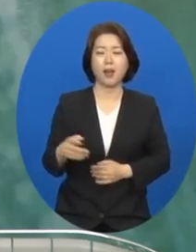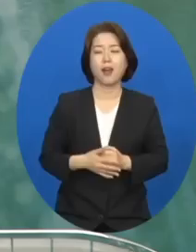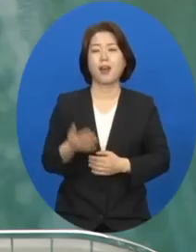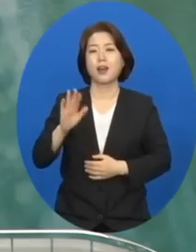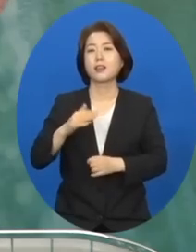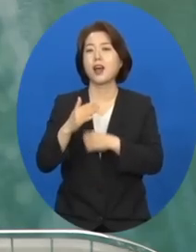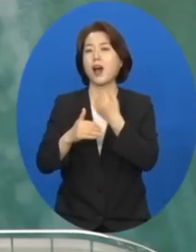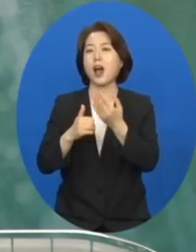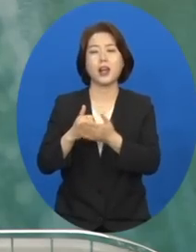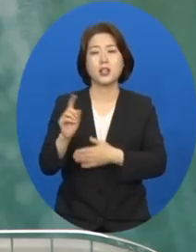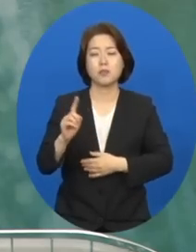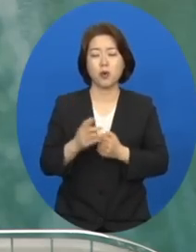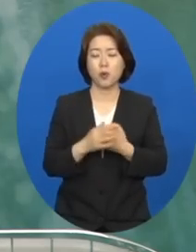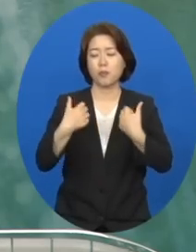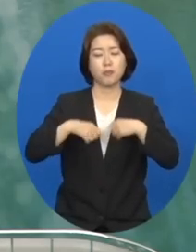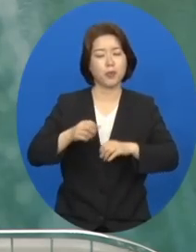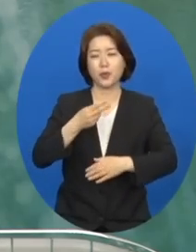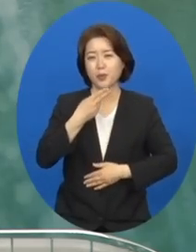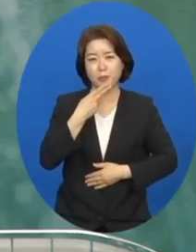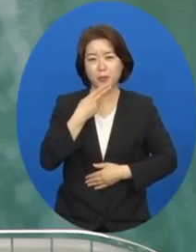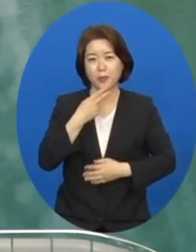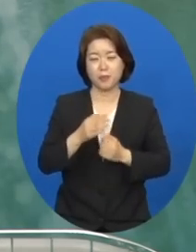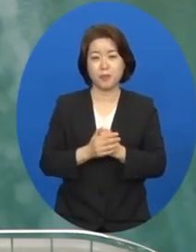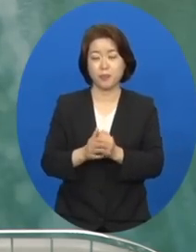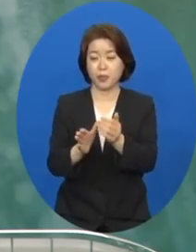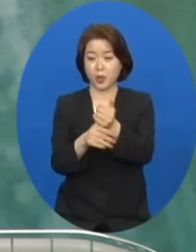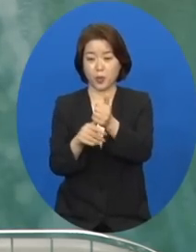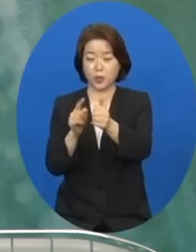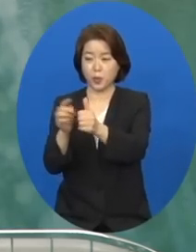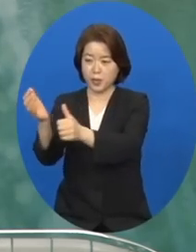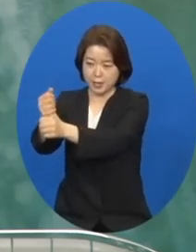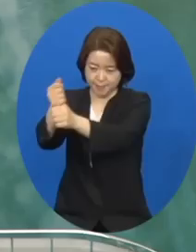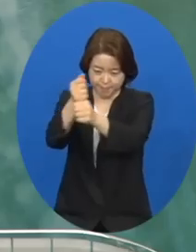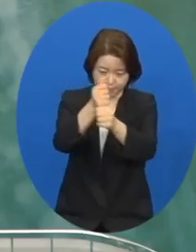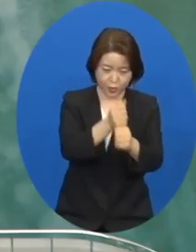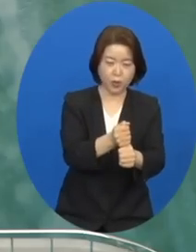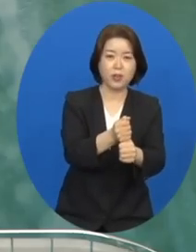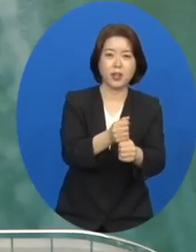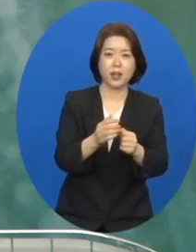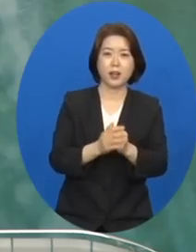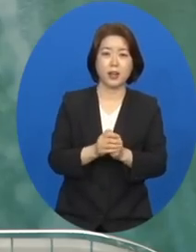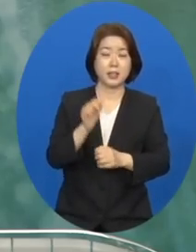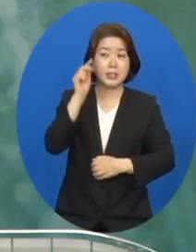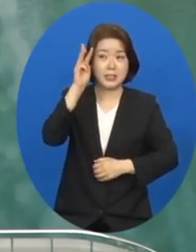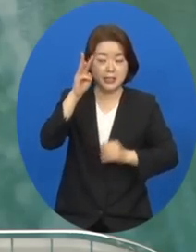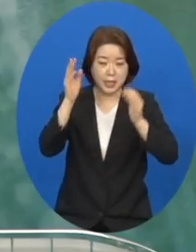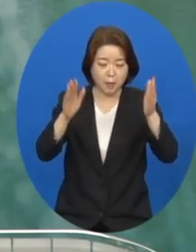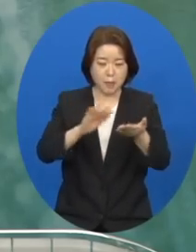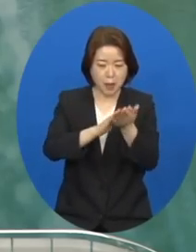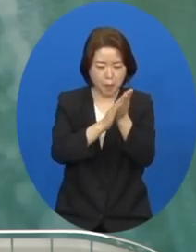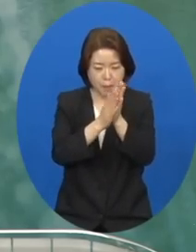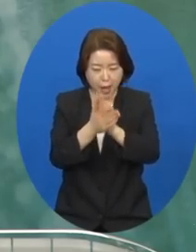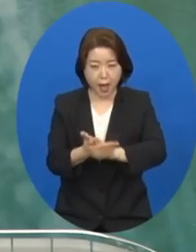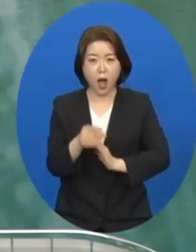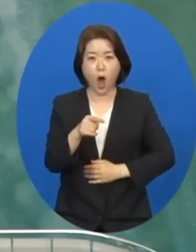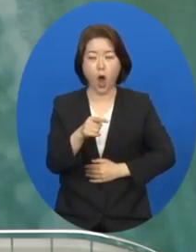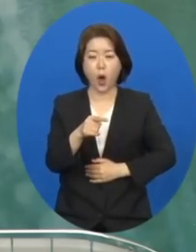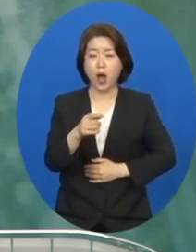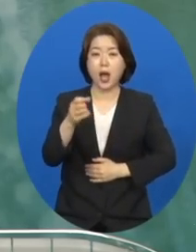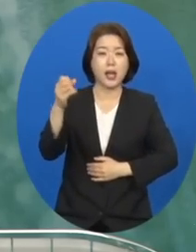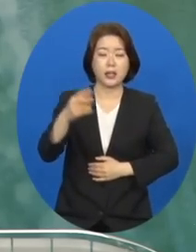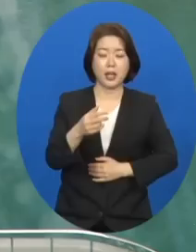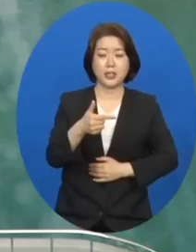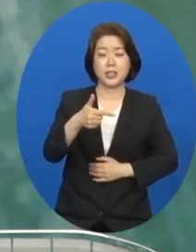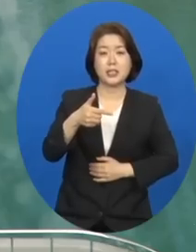어떻게 어 포기하지 않고 요나를 데려다가 결국에는 3일만에 변화시키고 거기서 다시 눈에 를